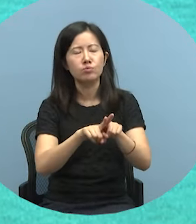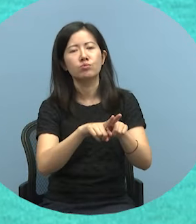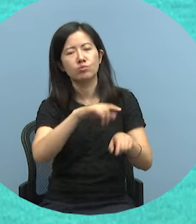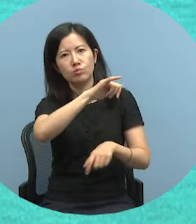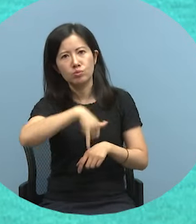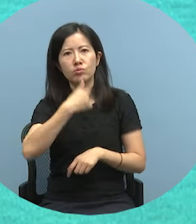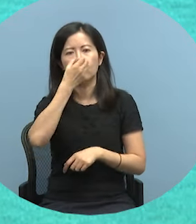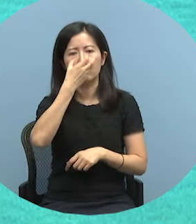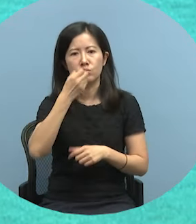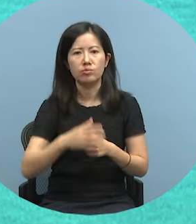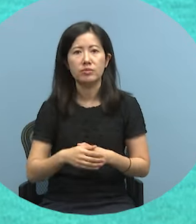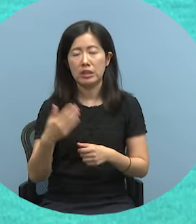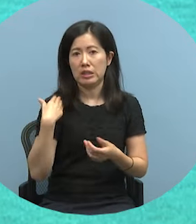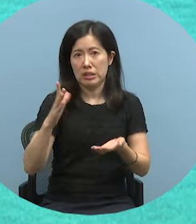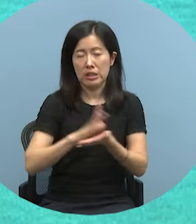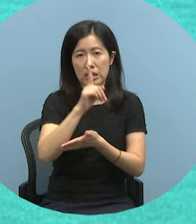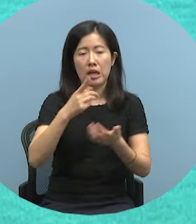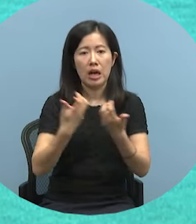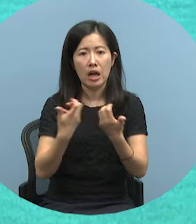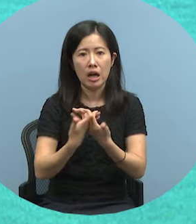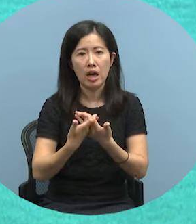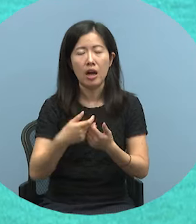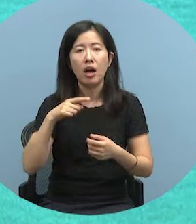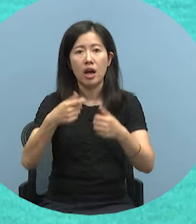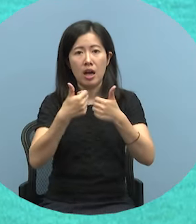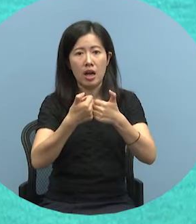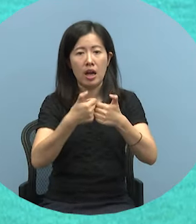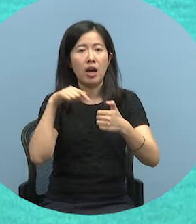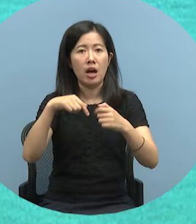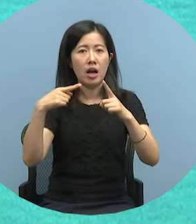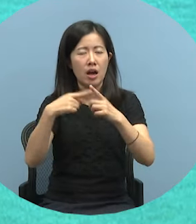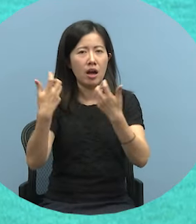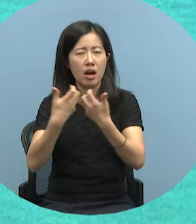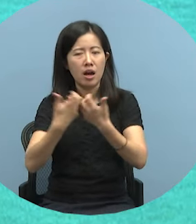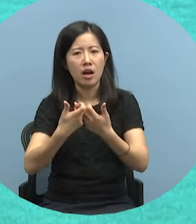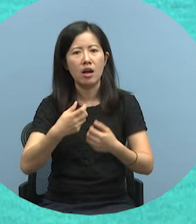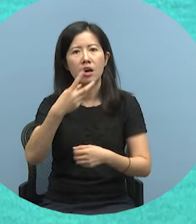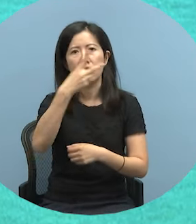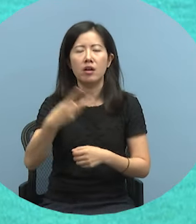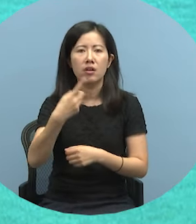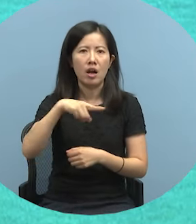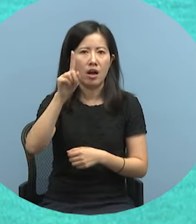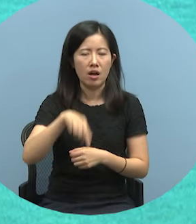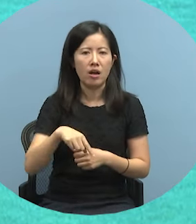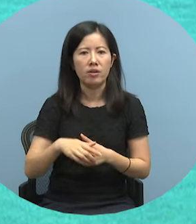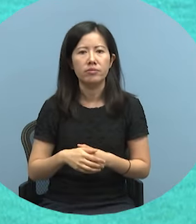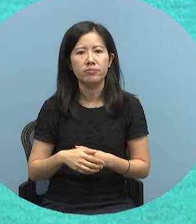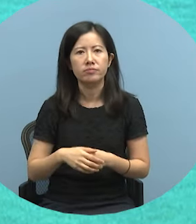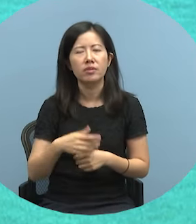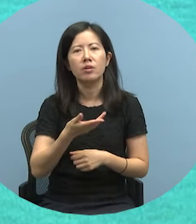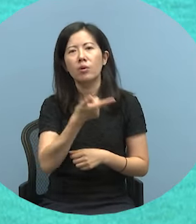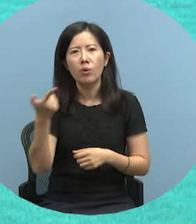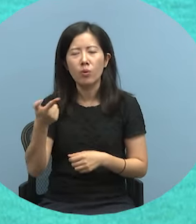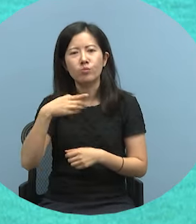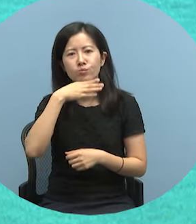港，單以去年計，這些配偶就有超過21,000位，他們普遍